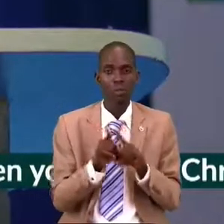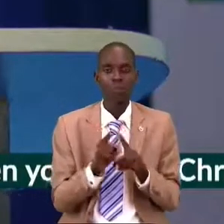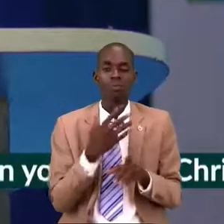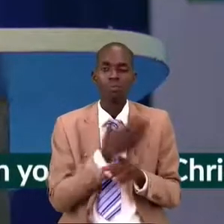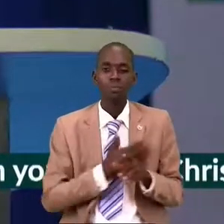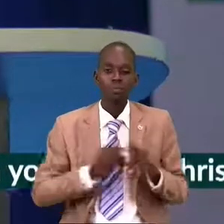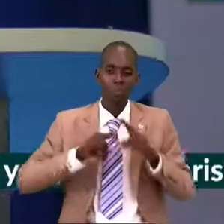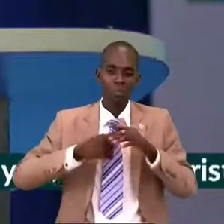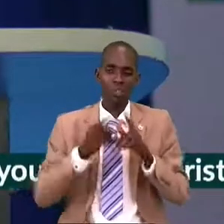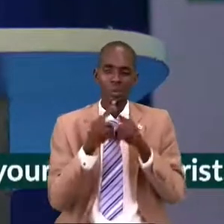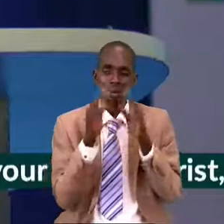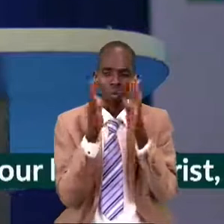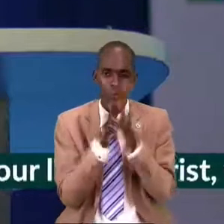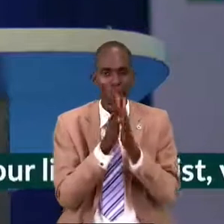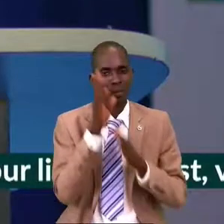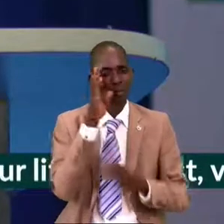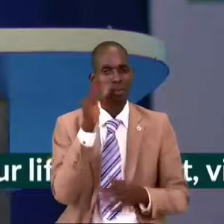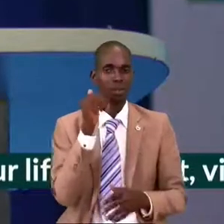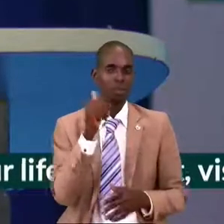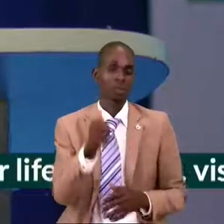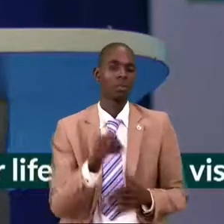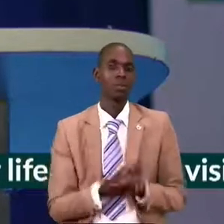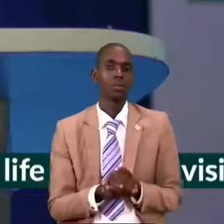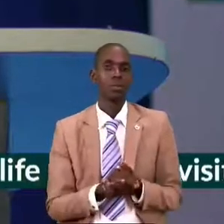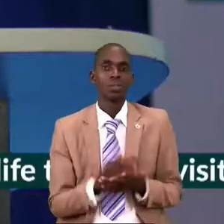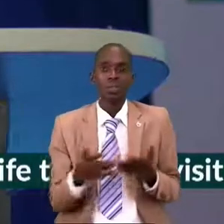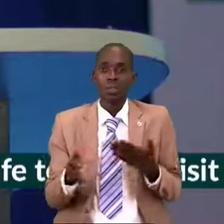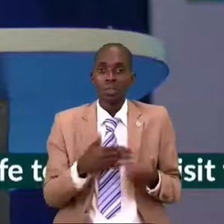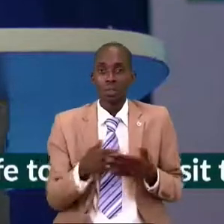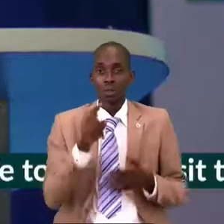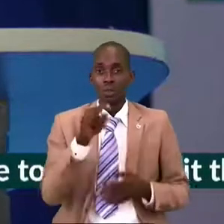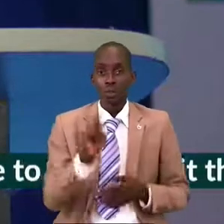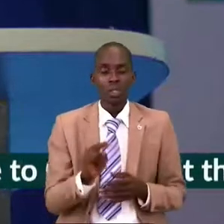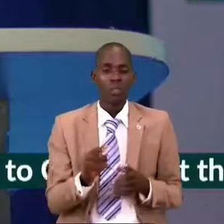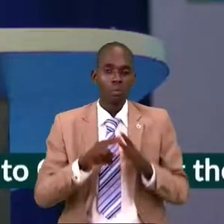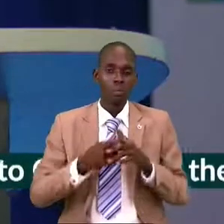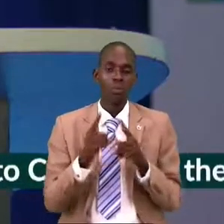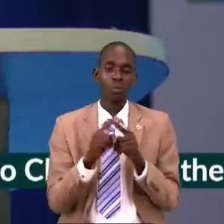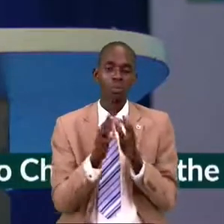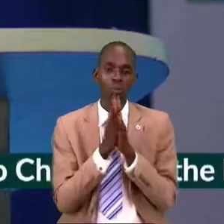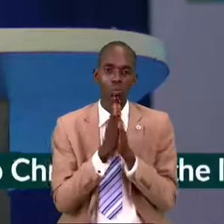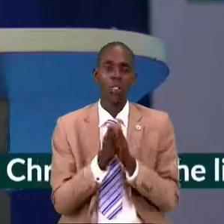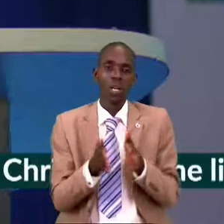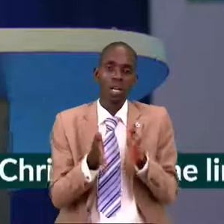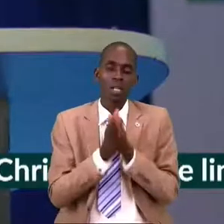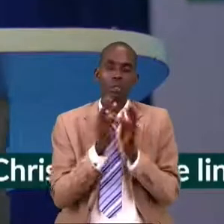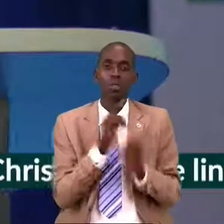Dieu va démontrer sa puissance ce soir. Ce n'est pas ta puissance, mais ce n'est pas la miséricorde de Dieu.